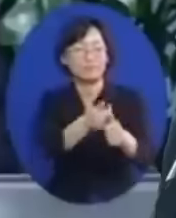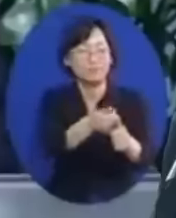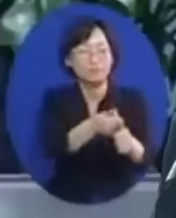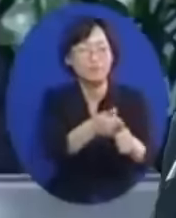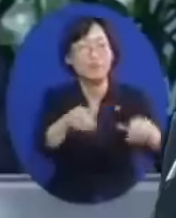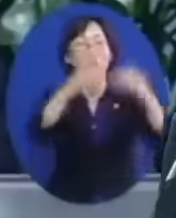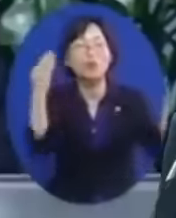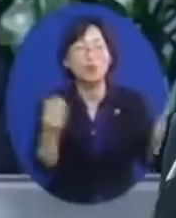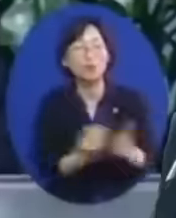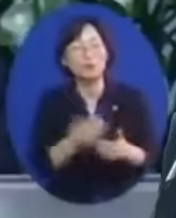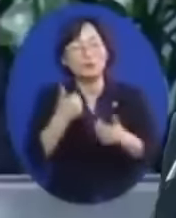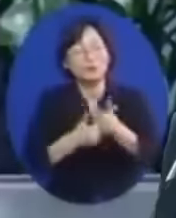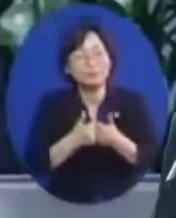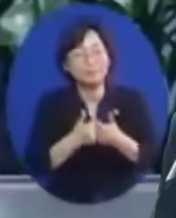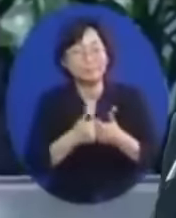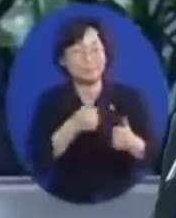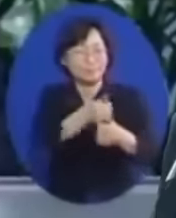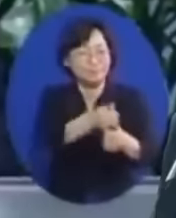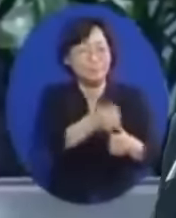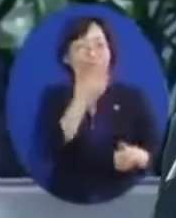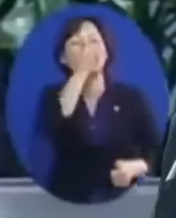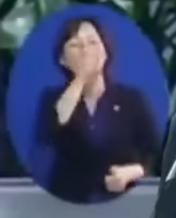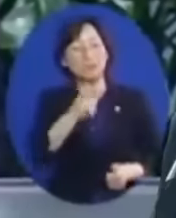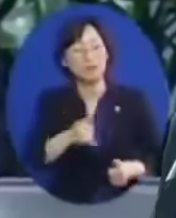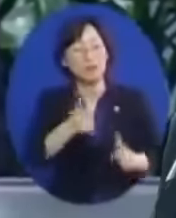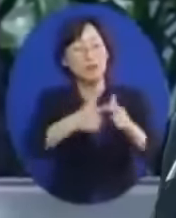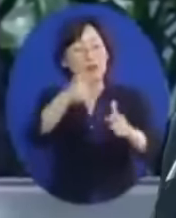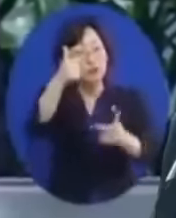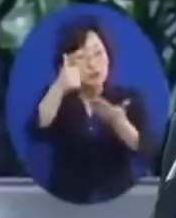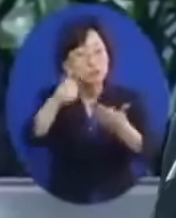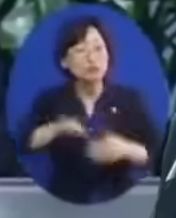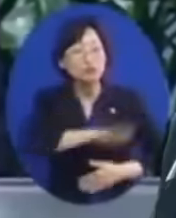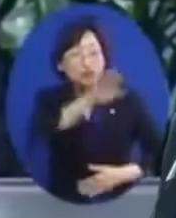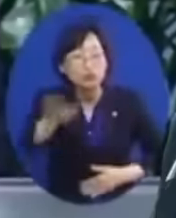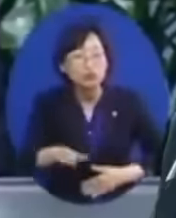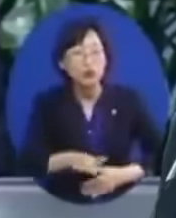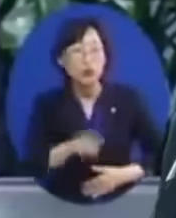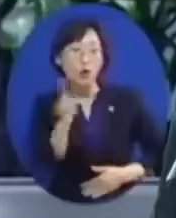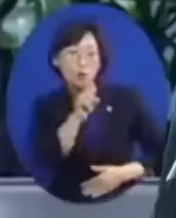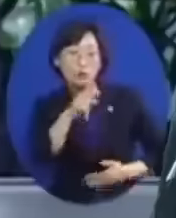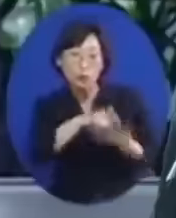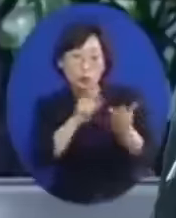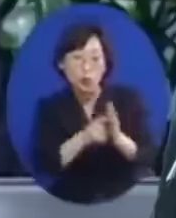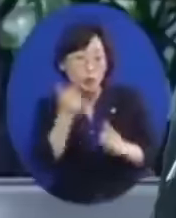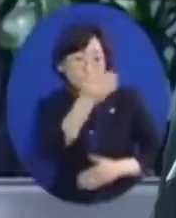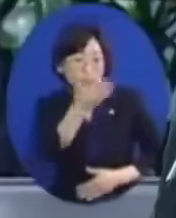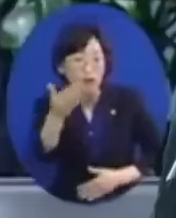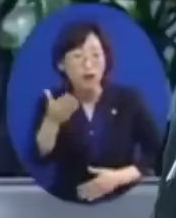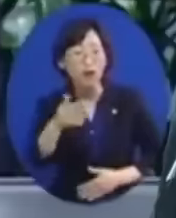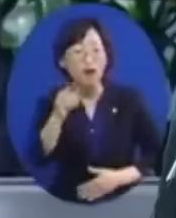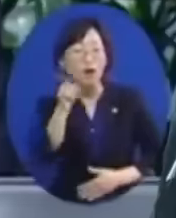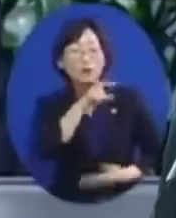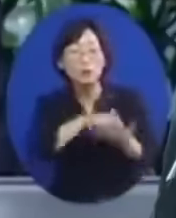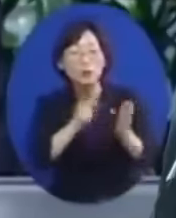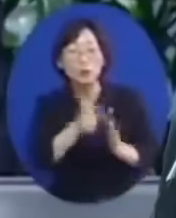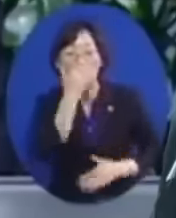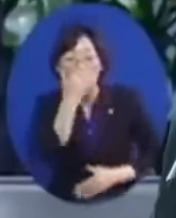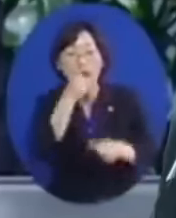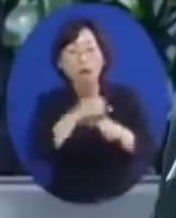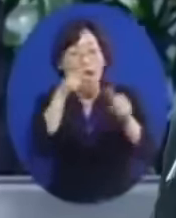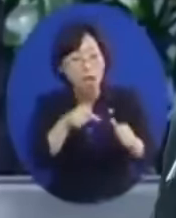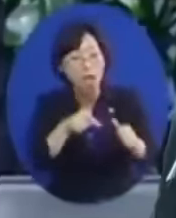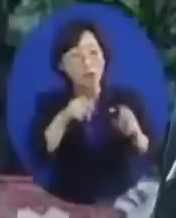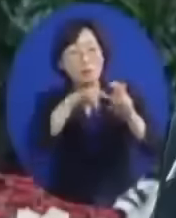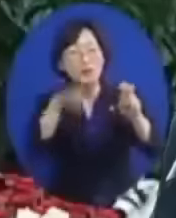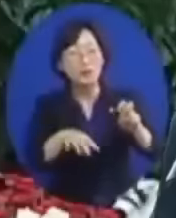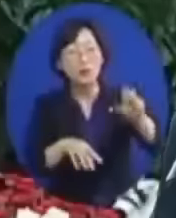모든 갈등과 알력을 이기는 것입니다. 예수님은 우리에게 어느 정도 온유하라고 했느냐, 어느 정도 겸손하라고 했냐면